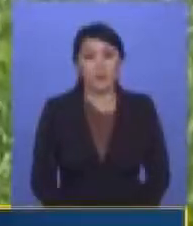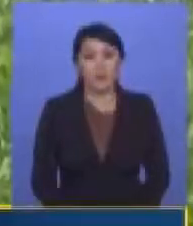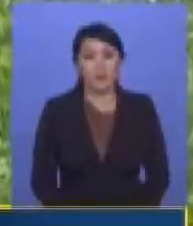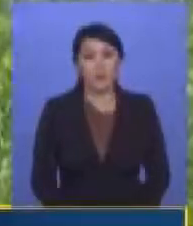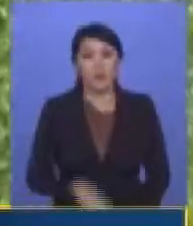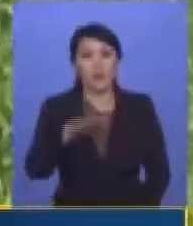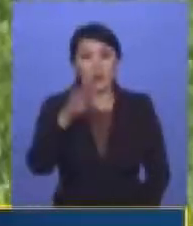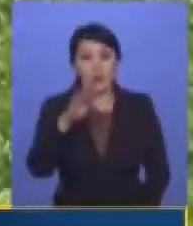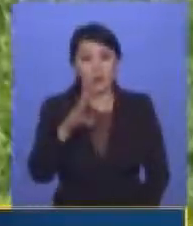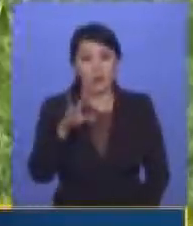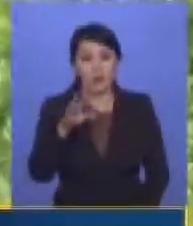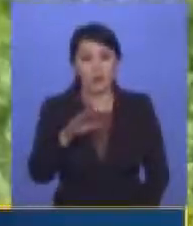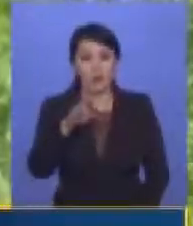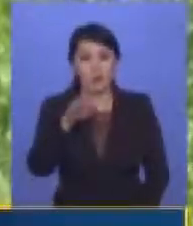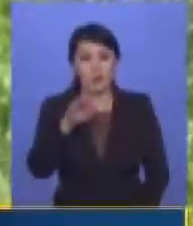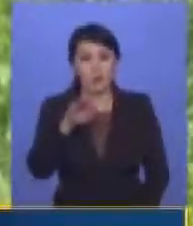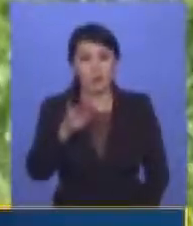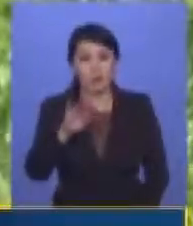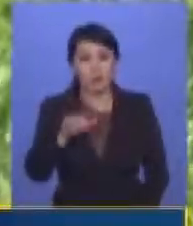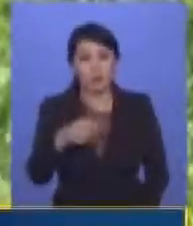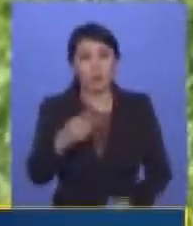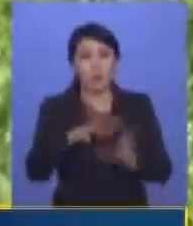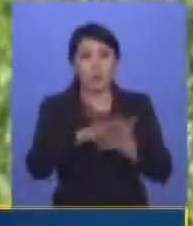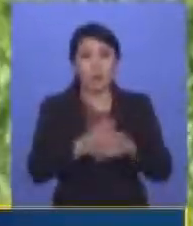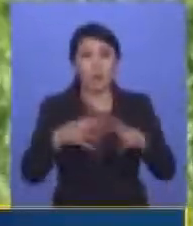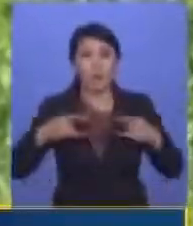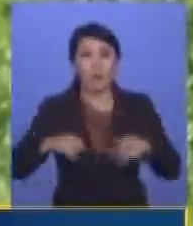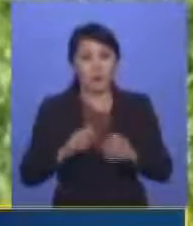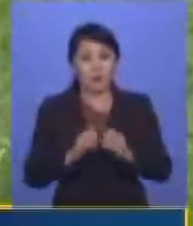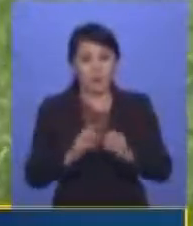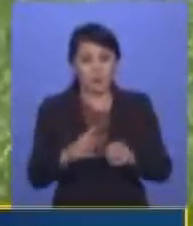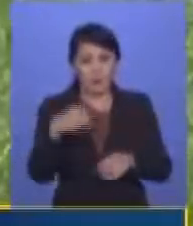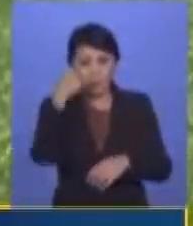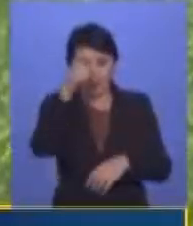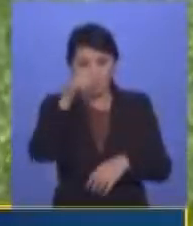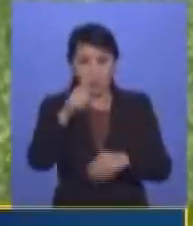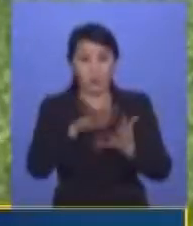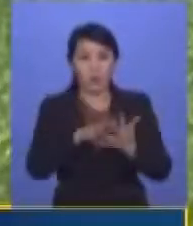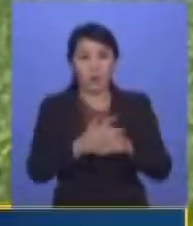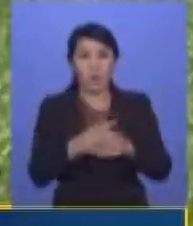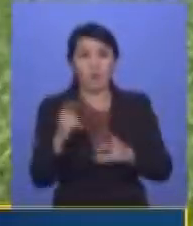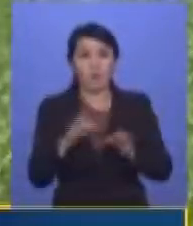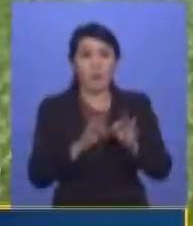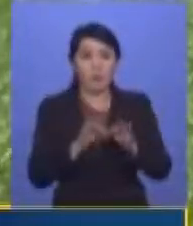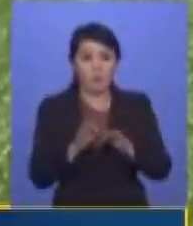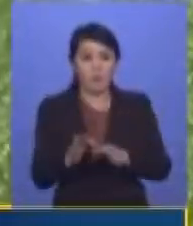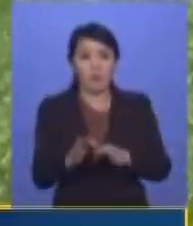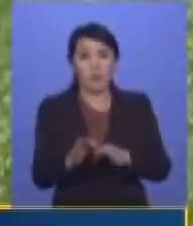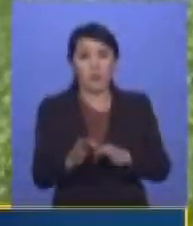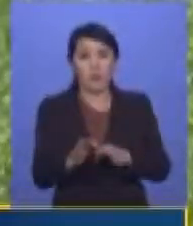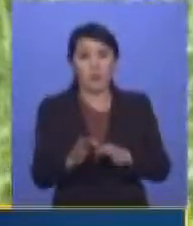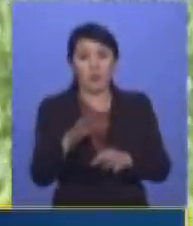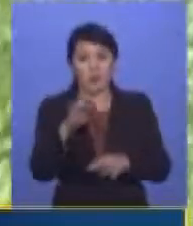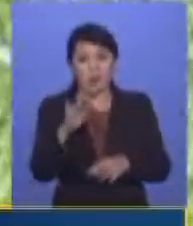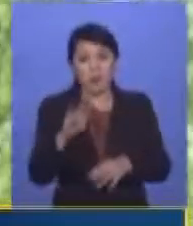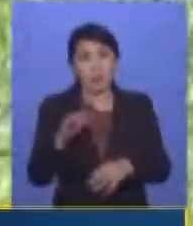Татьяна Любашевская тайынша ауданы Қарағаш ауылында туған. Ол 12 жылдан бері ауыл шаруашылығы саласында жұмыс істеп келеді. Бүгінде астық